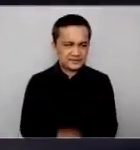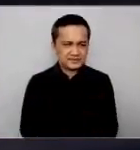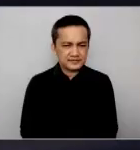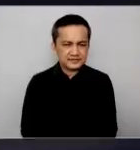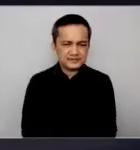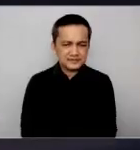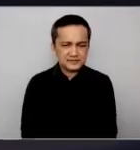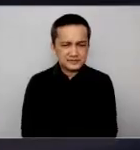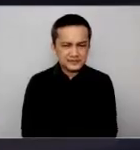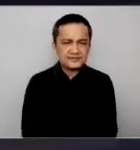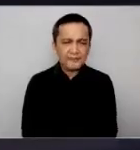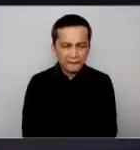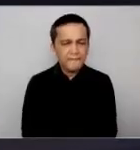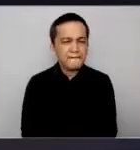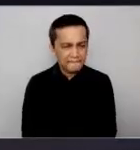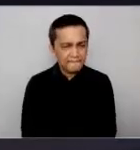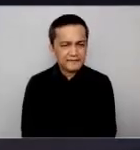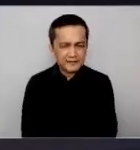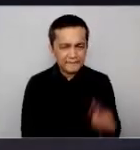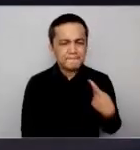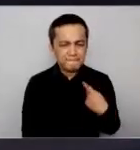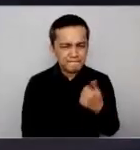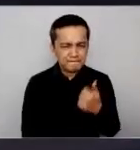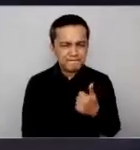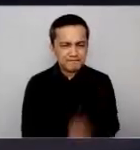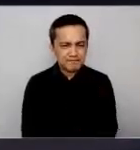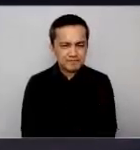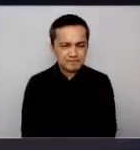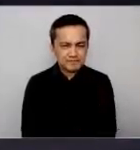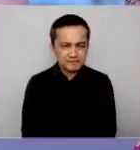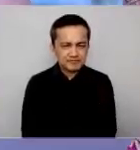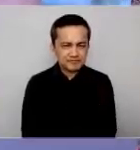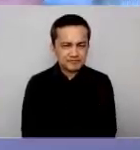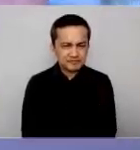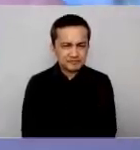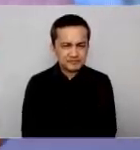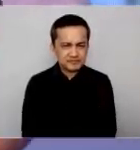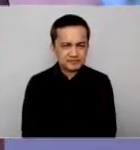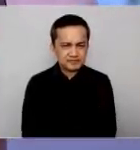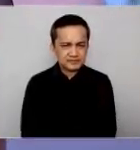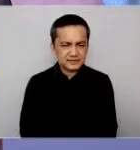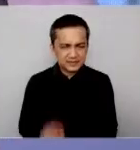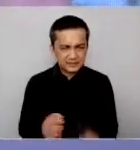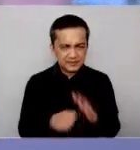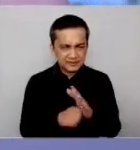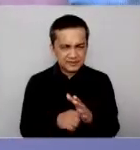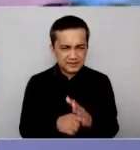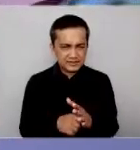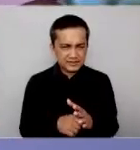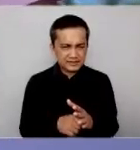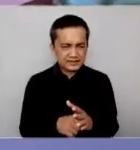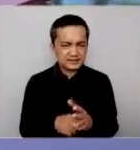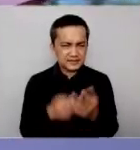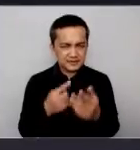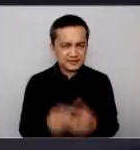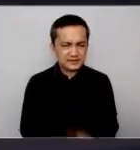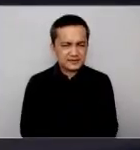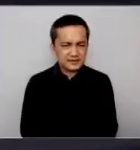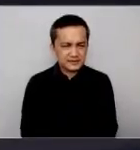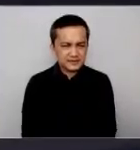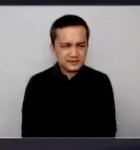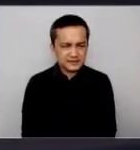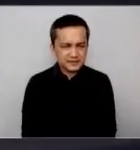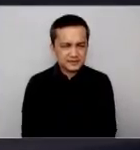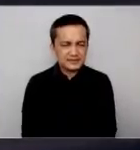likod. Okay. Sige nga. So paano, anong basic ba? Sampulan mo nga kami muna. Sampulan mo muna. Sample daw muna. Sige po. Okay,